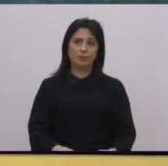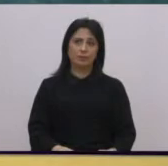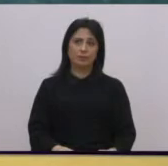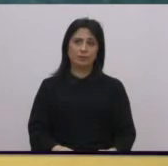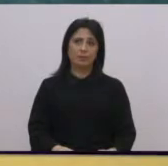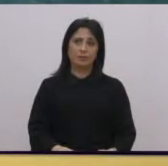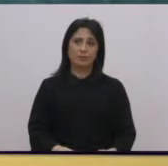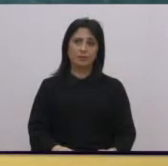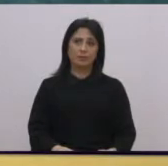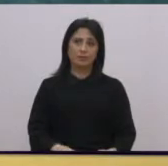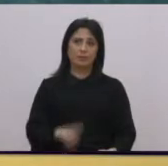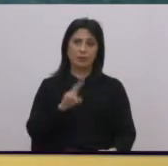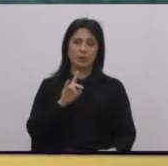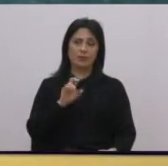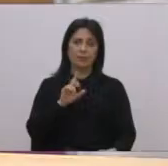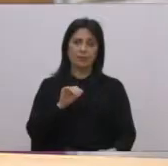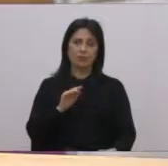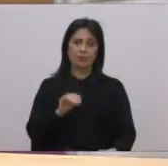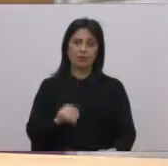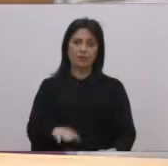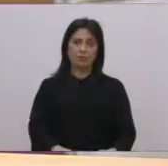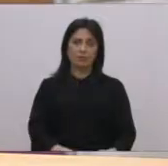ბატონი ლევან ბეჟაშვილი.